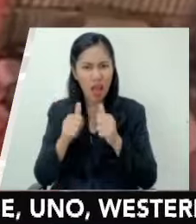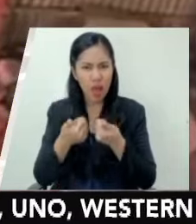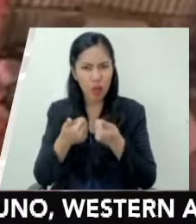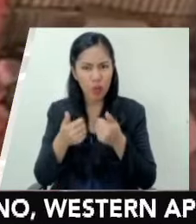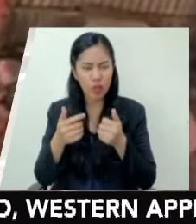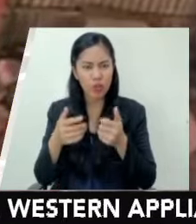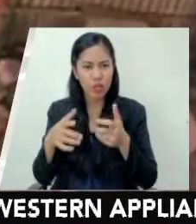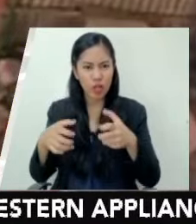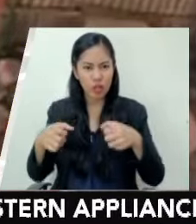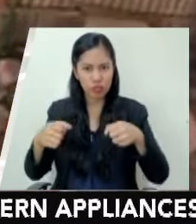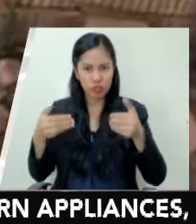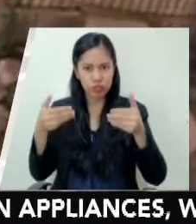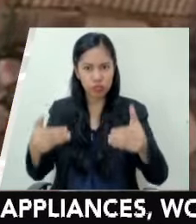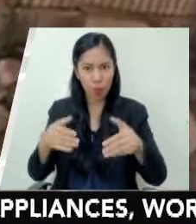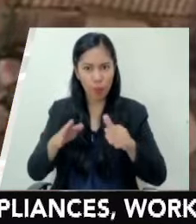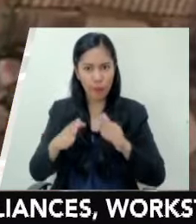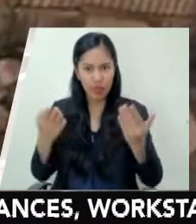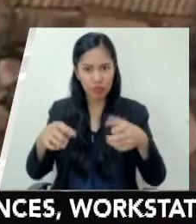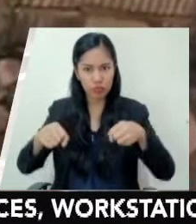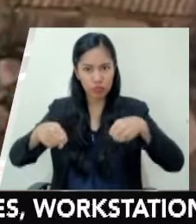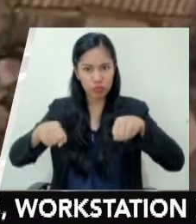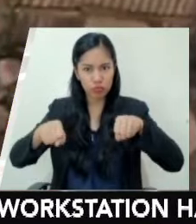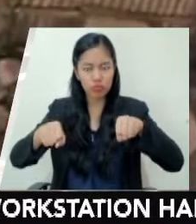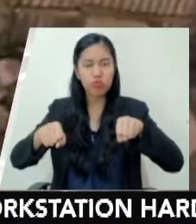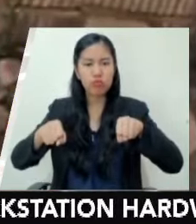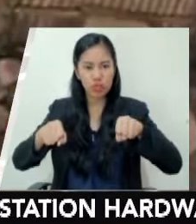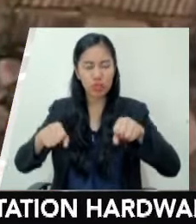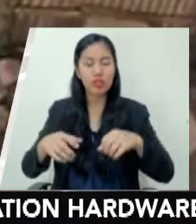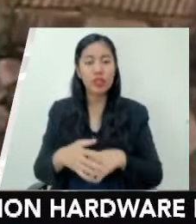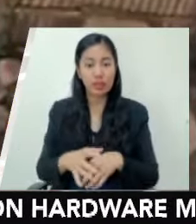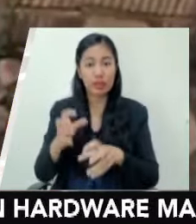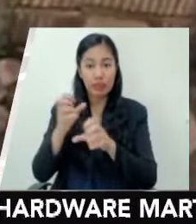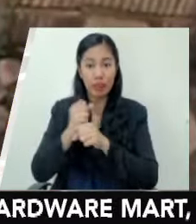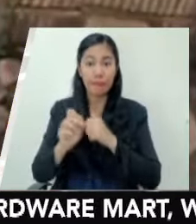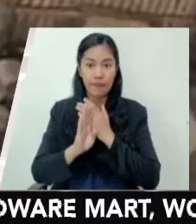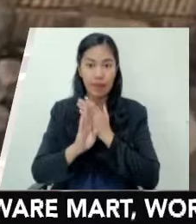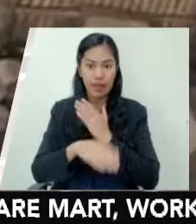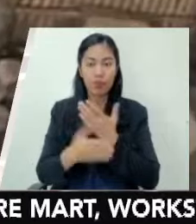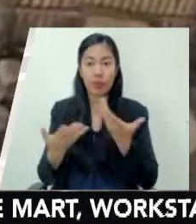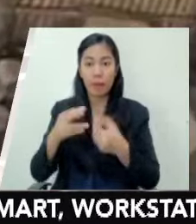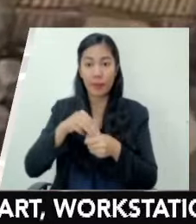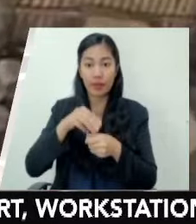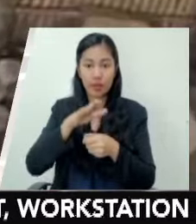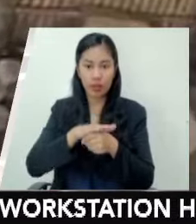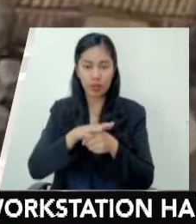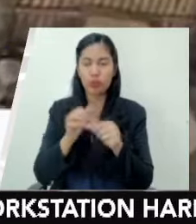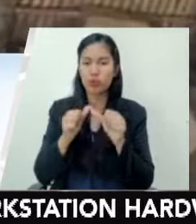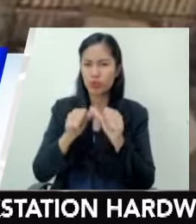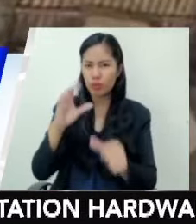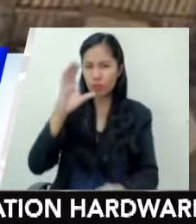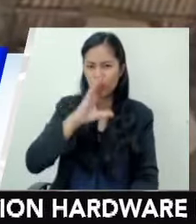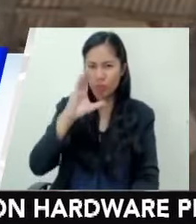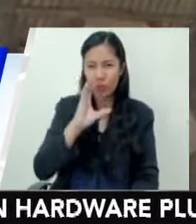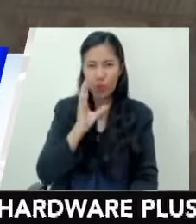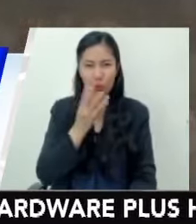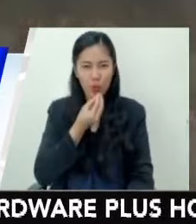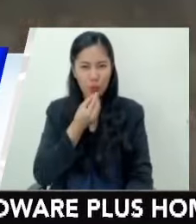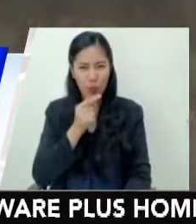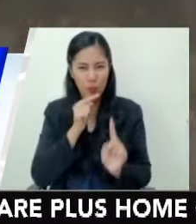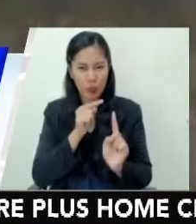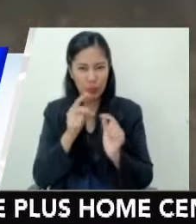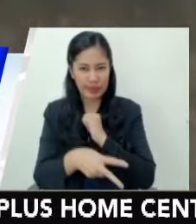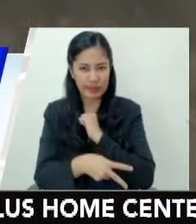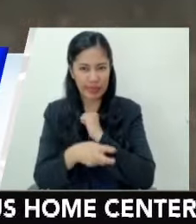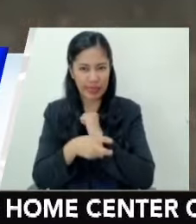sa barangay Kanduman sa Mandawi City. Patuloy na inaalam ang pagkakakinanlan ng kawatan. Paalala ng pulisya sa mga